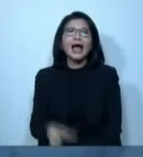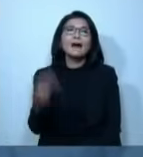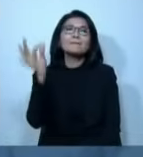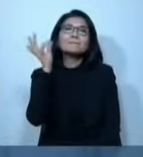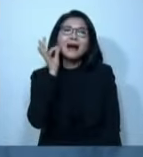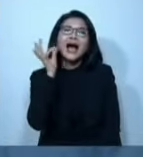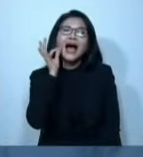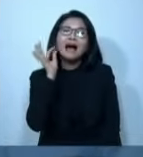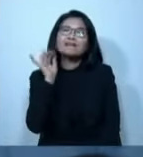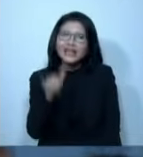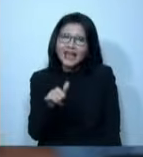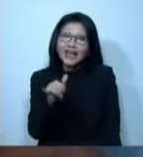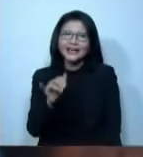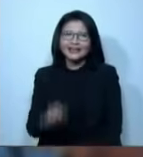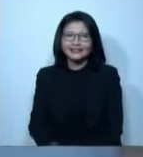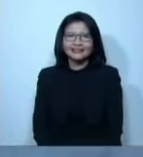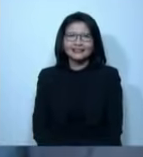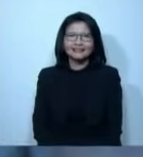Sorry ya.